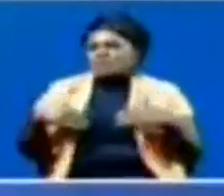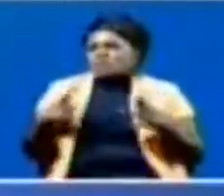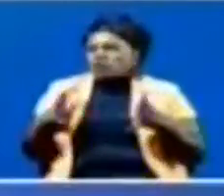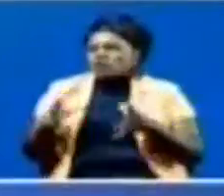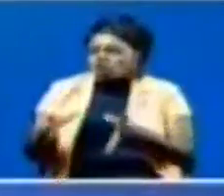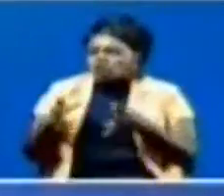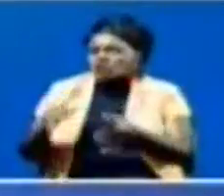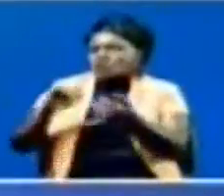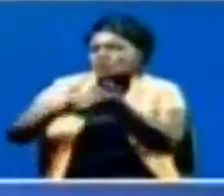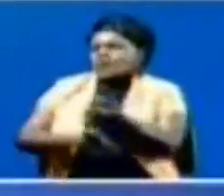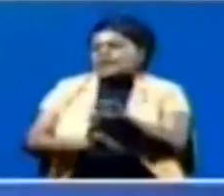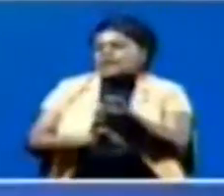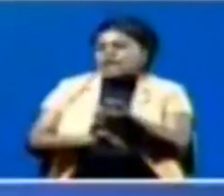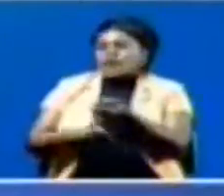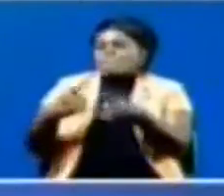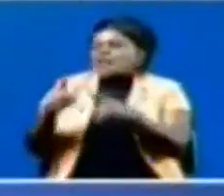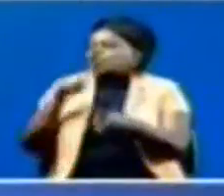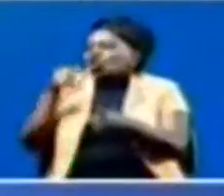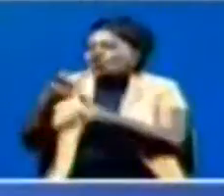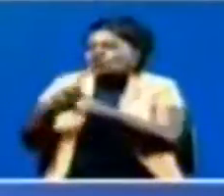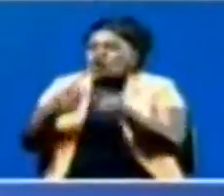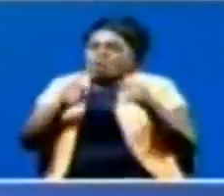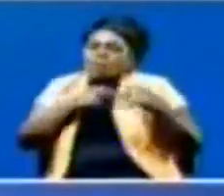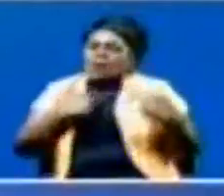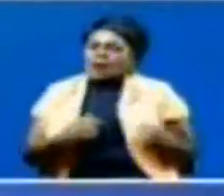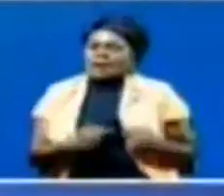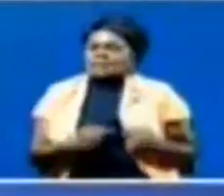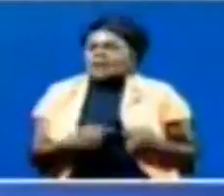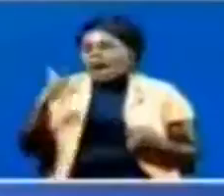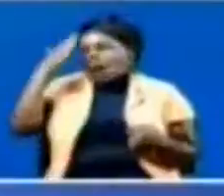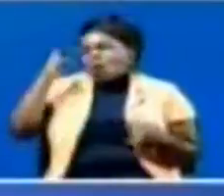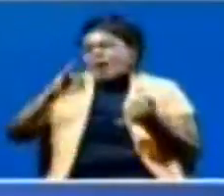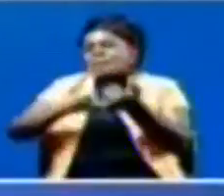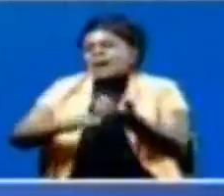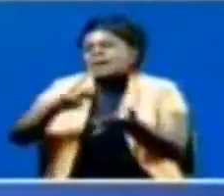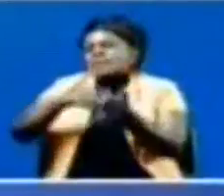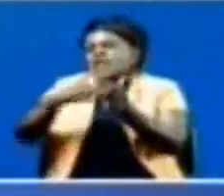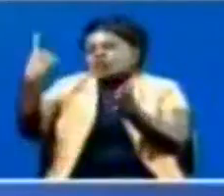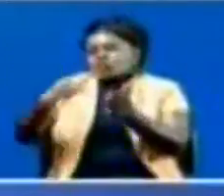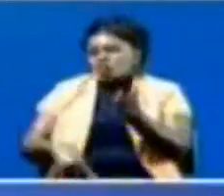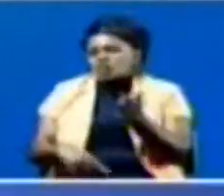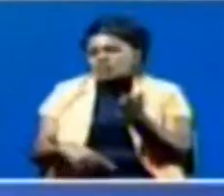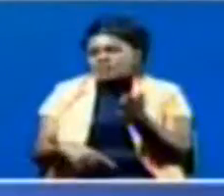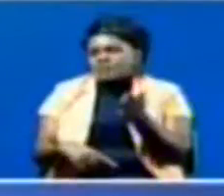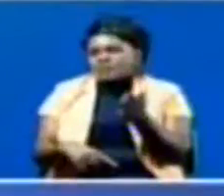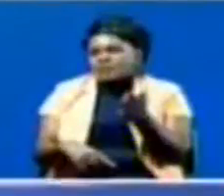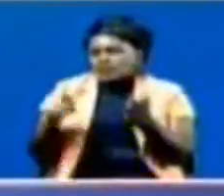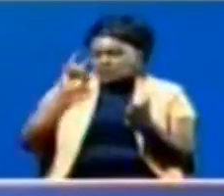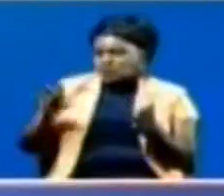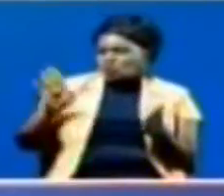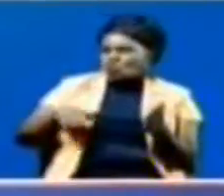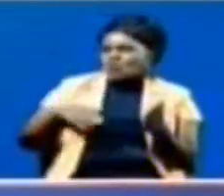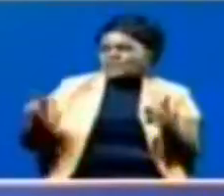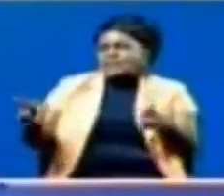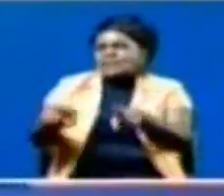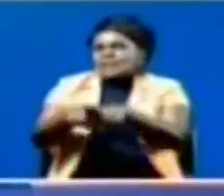sasa watu wengine amejisukuma katika ndoa bila na kujua ndoa ni nini sasa ndio maana yake kitu kidogo basi hasira ndio hiyo sababu anamuona mke kama